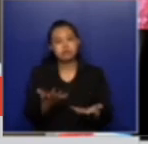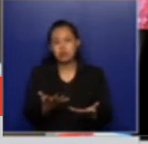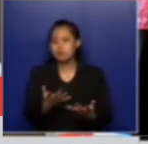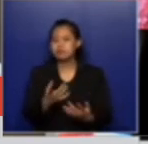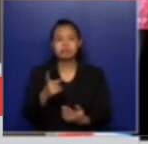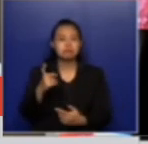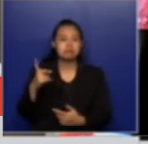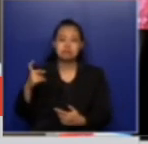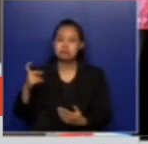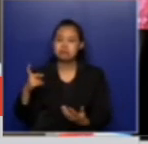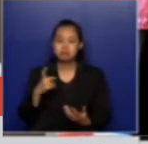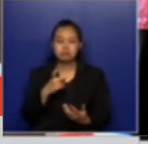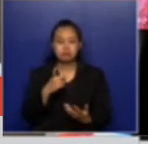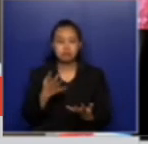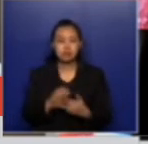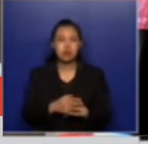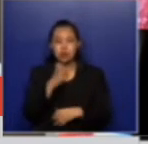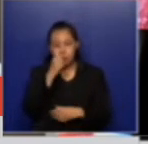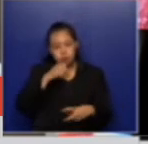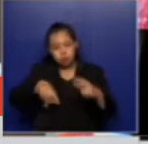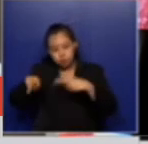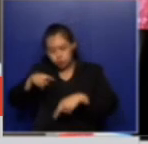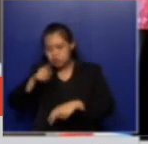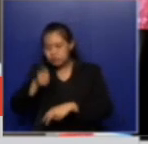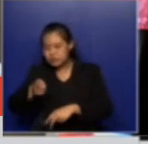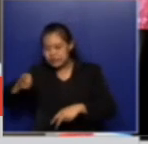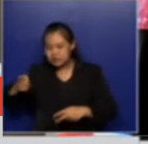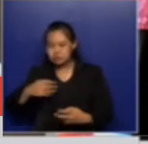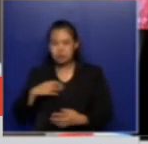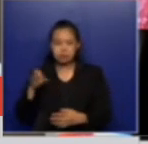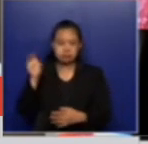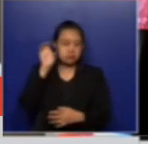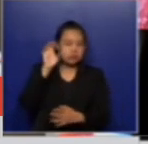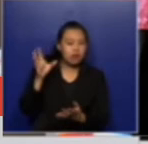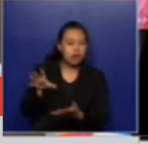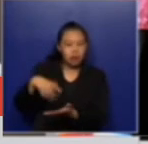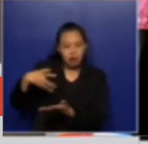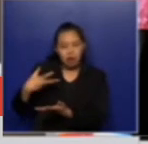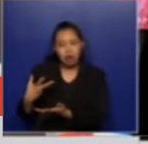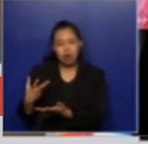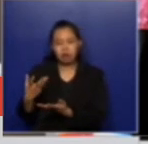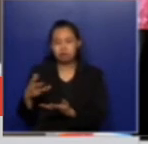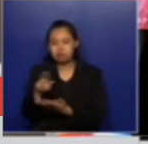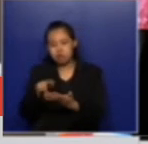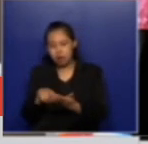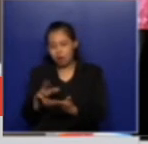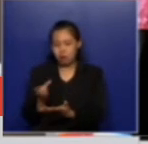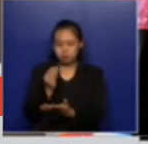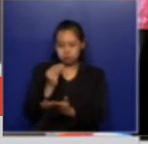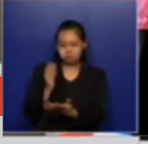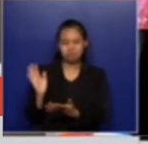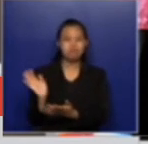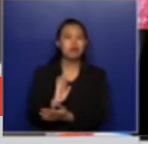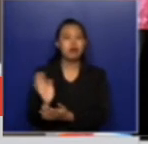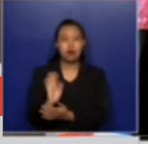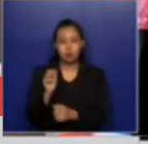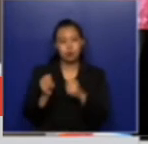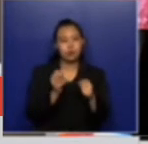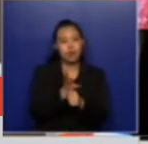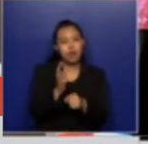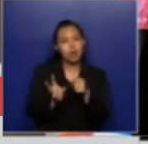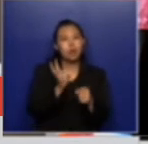ได้ท่านลงไปตรวจสอบจริงๆท่านอย่าเชื่อเข้ามารายงานผมเชื่อแน่ว่าในรอบ 5-6-7 ปีที่